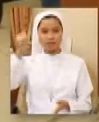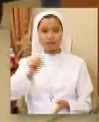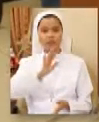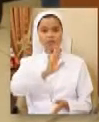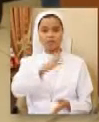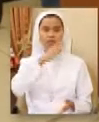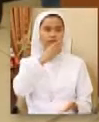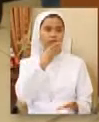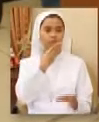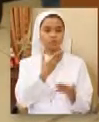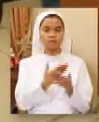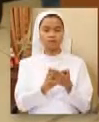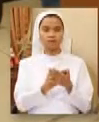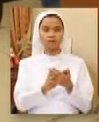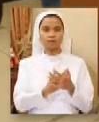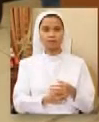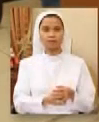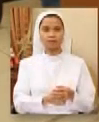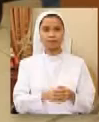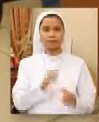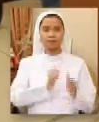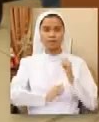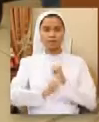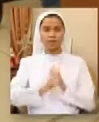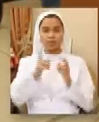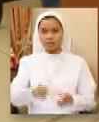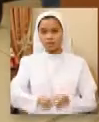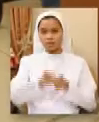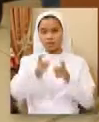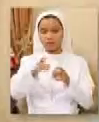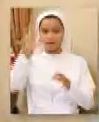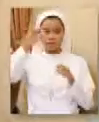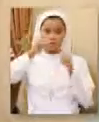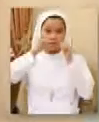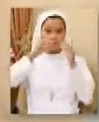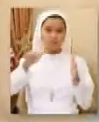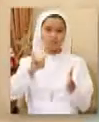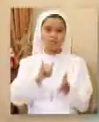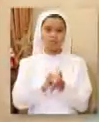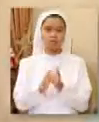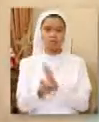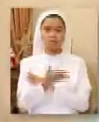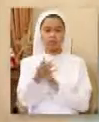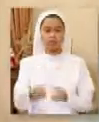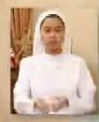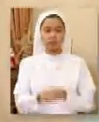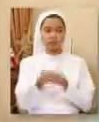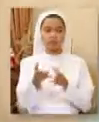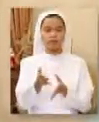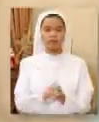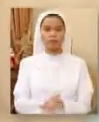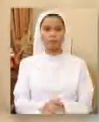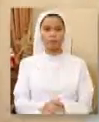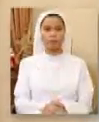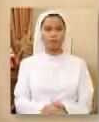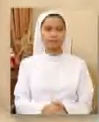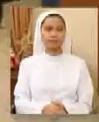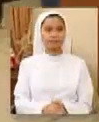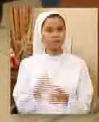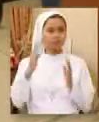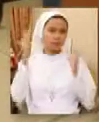na magbalik ng mga biyayang binigay sa inyo. Ha? Magpapalain kayo ng Panginoon. So yan ang kagandaan ng blessing.